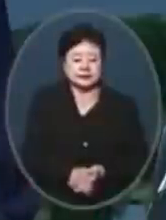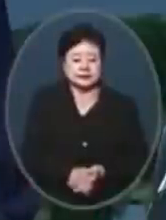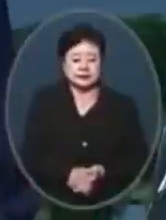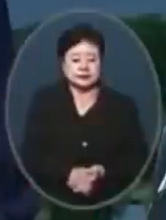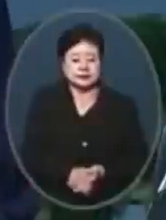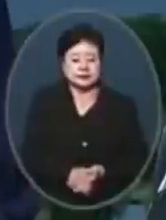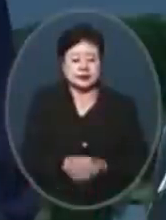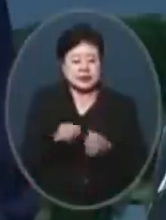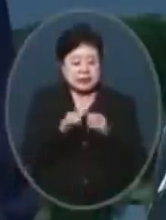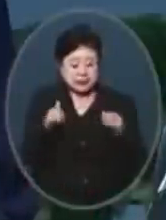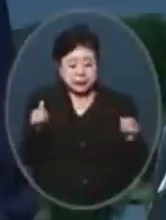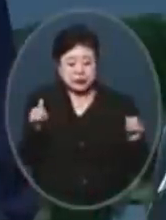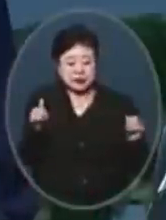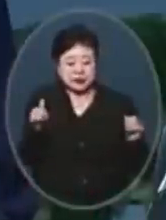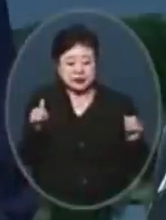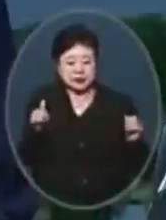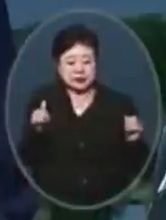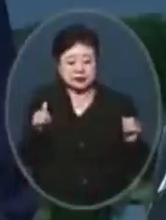이 사람들을